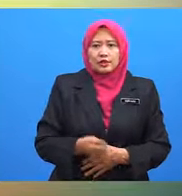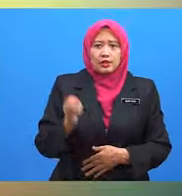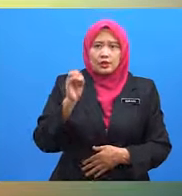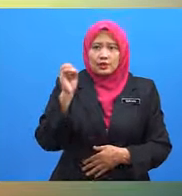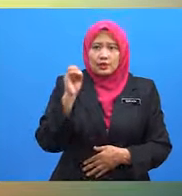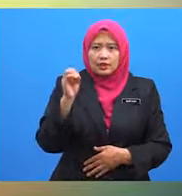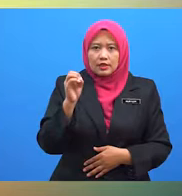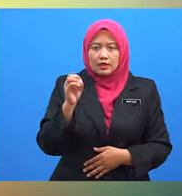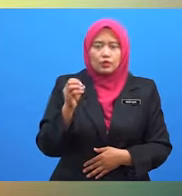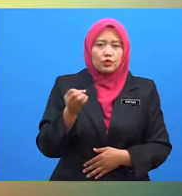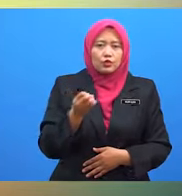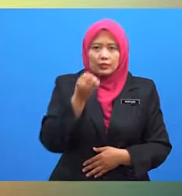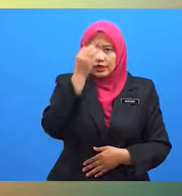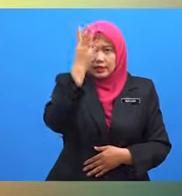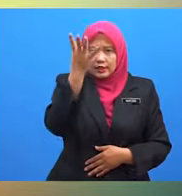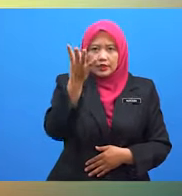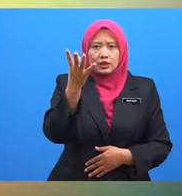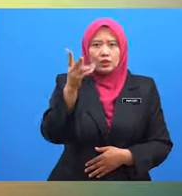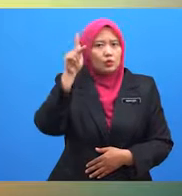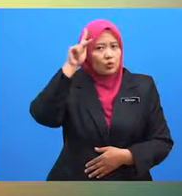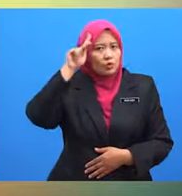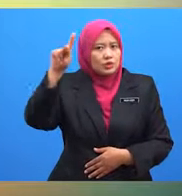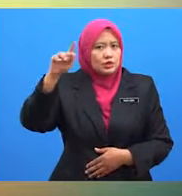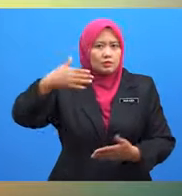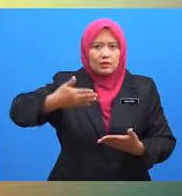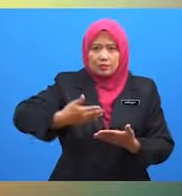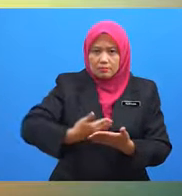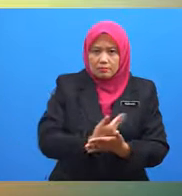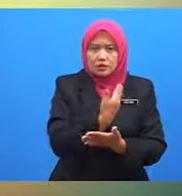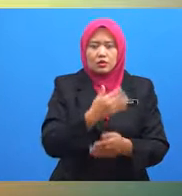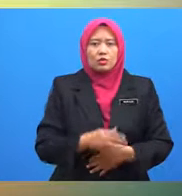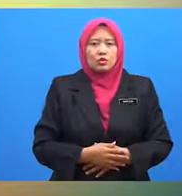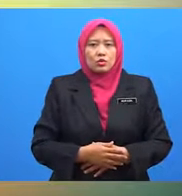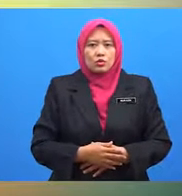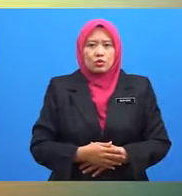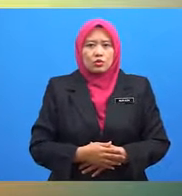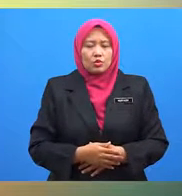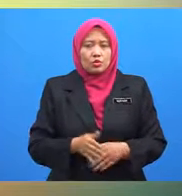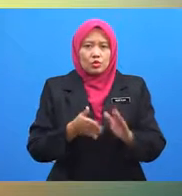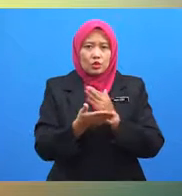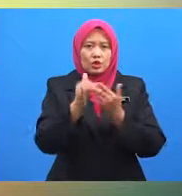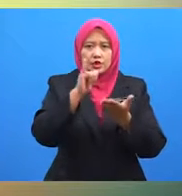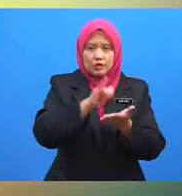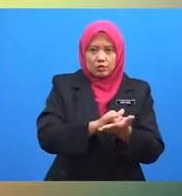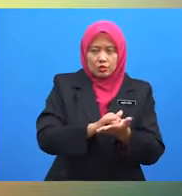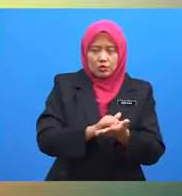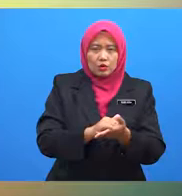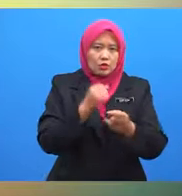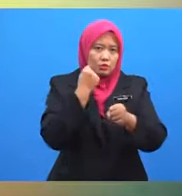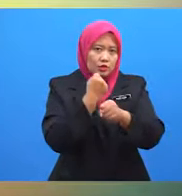asing. Batu bersurat awal yang dijumpai semasa pemerintahan Kerajaan Sriwijaya